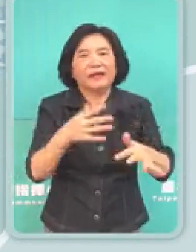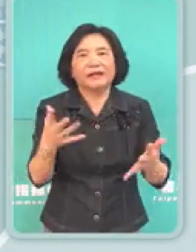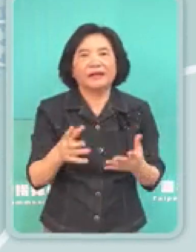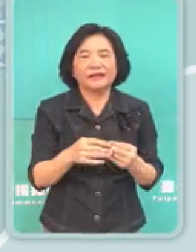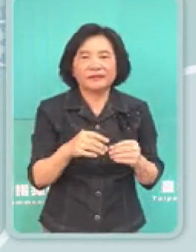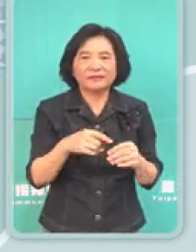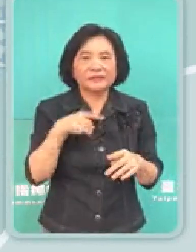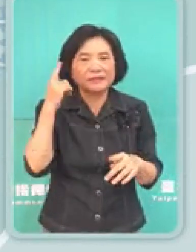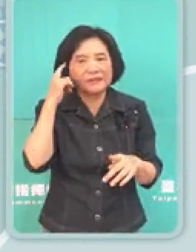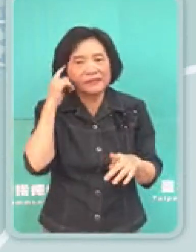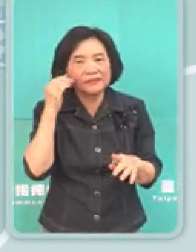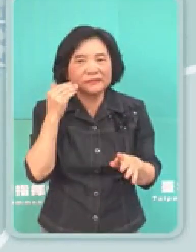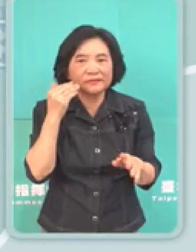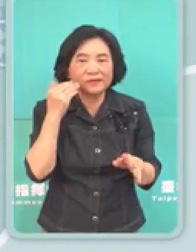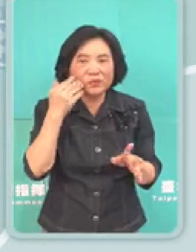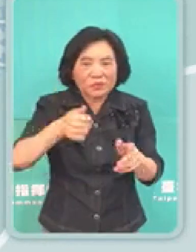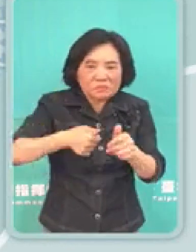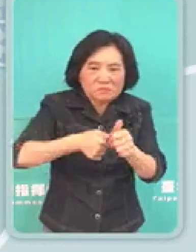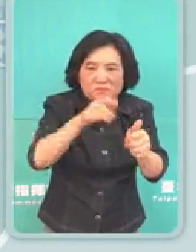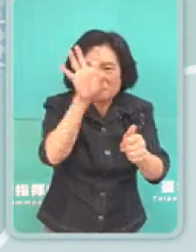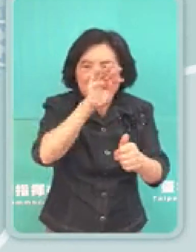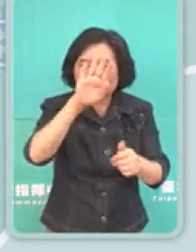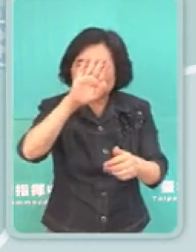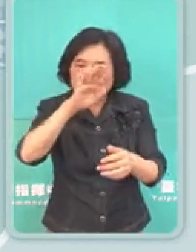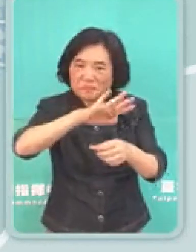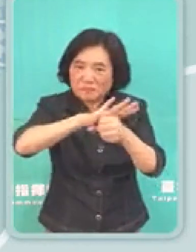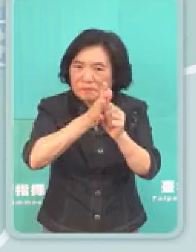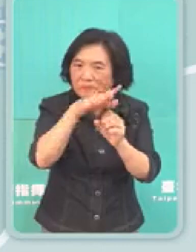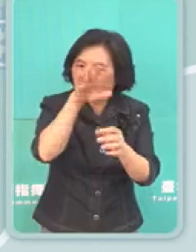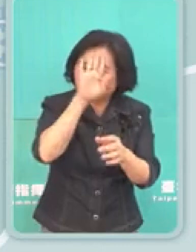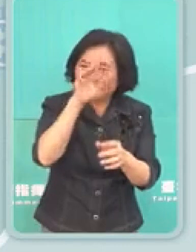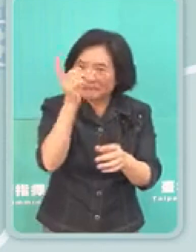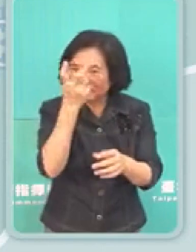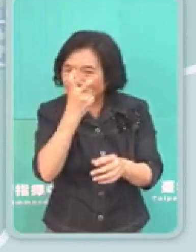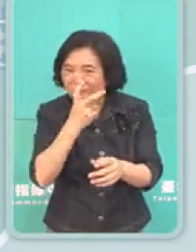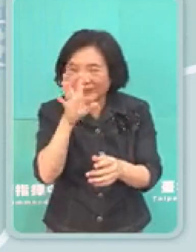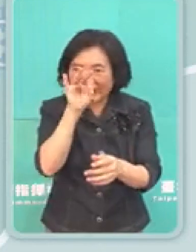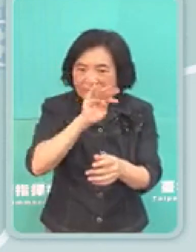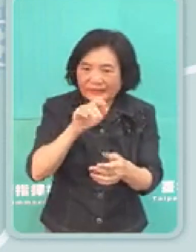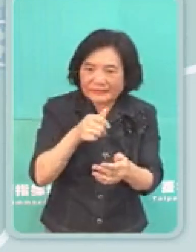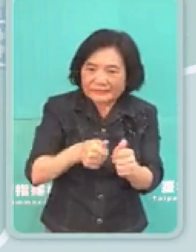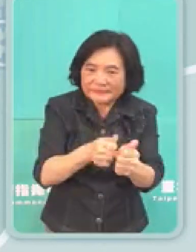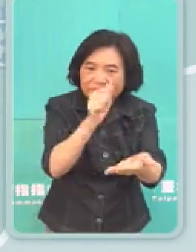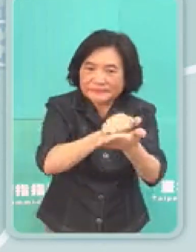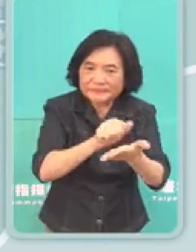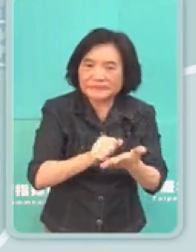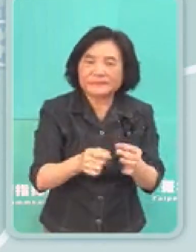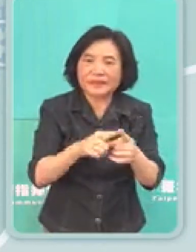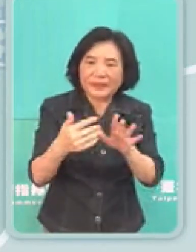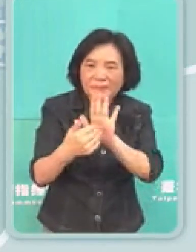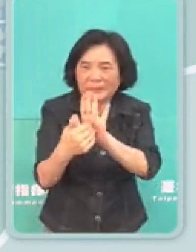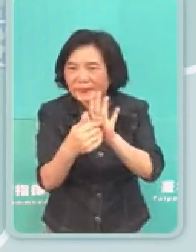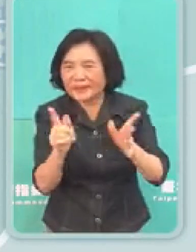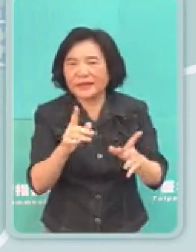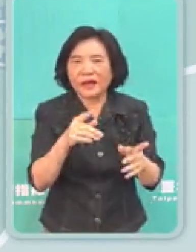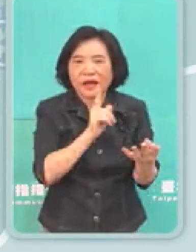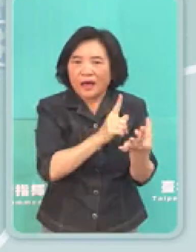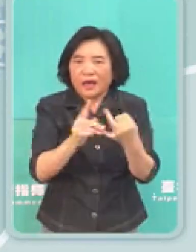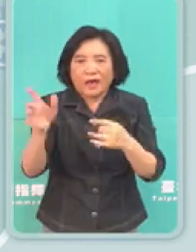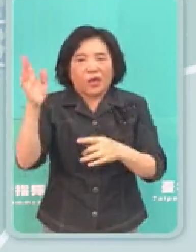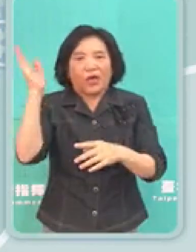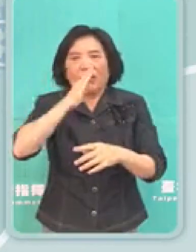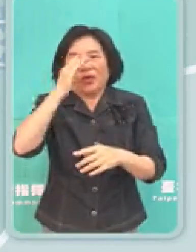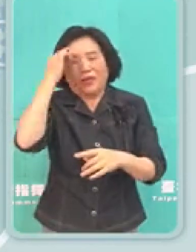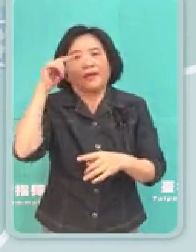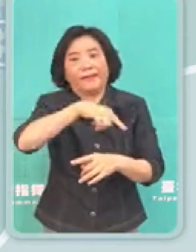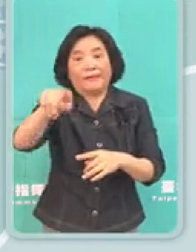哦，去做什么疫调啦，哈，哦，那个叫什么？这种防疫措施哦，不如就这些人